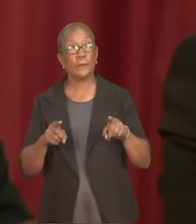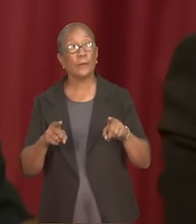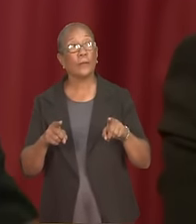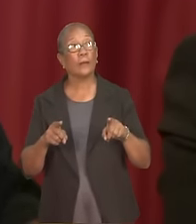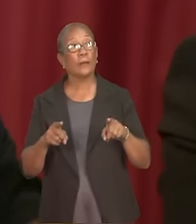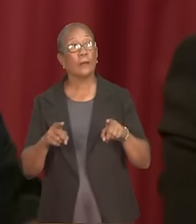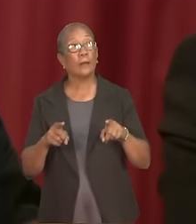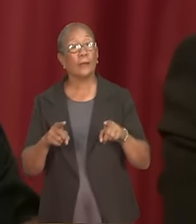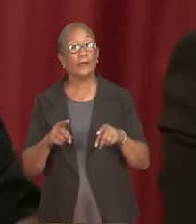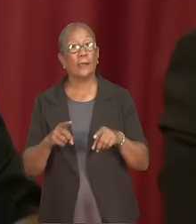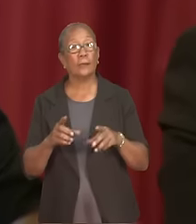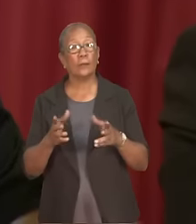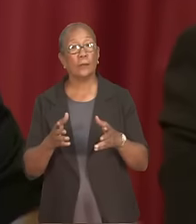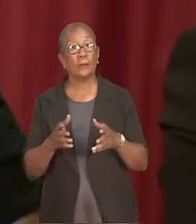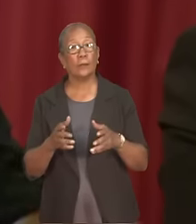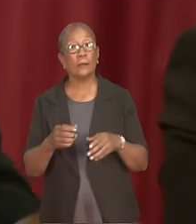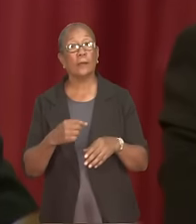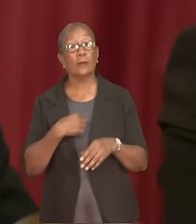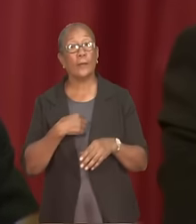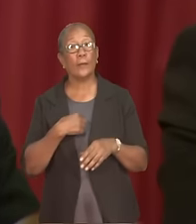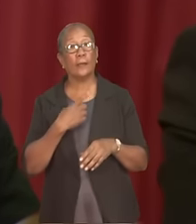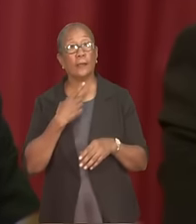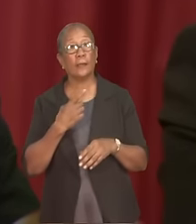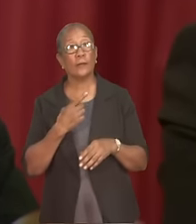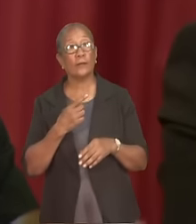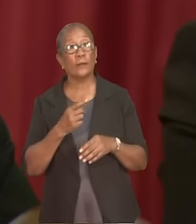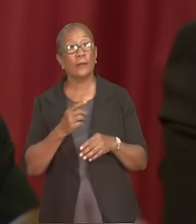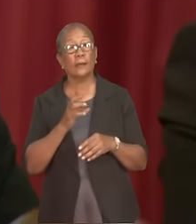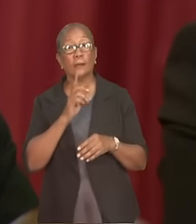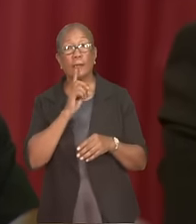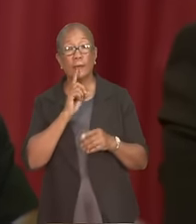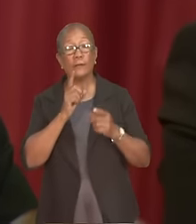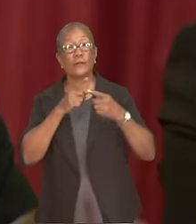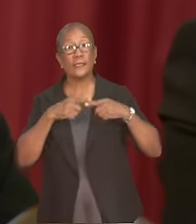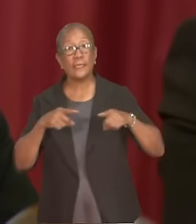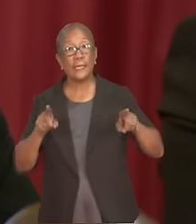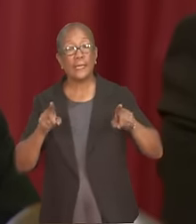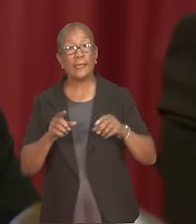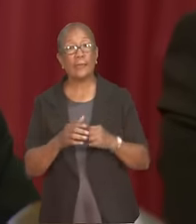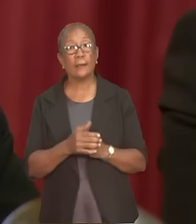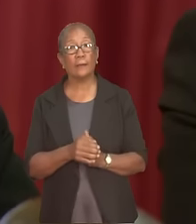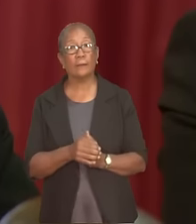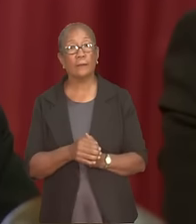wat dat betreft, wat mij betreft, is dat een principieel verschil.